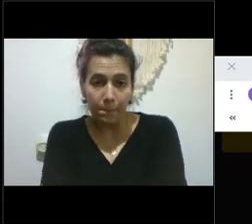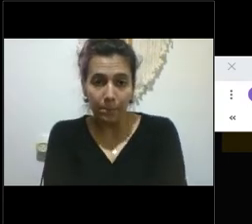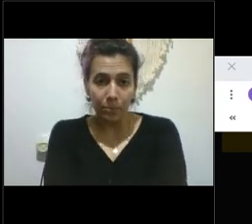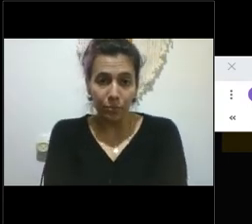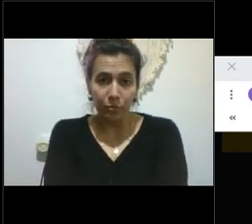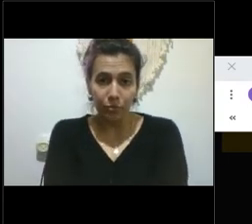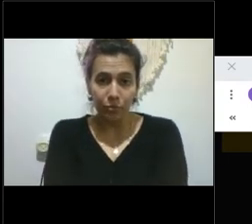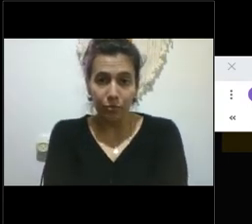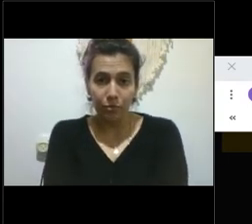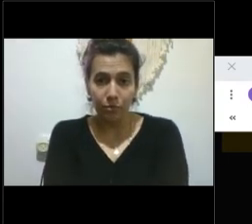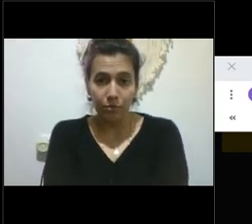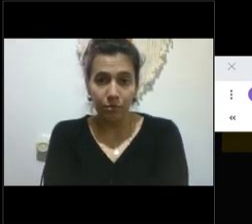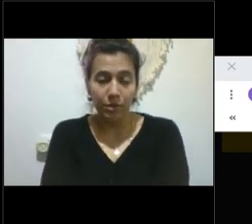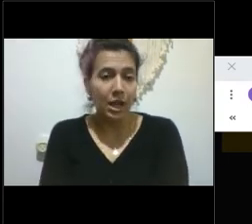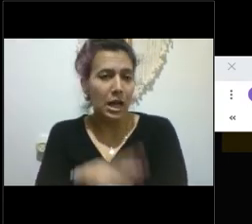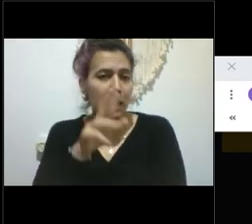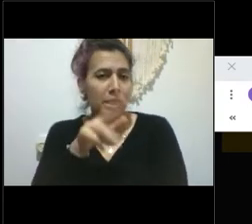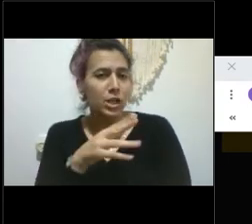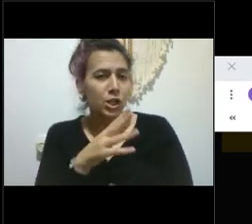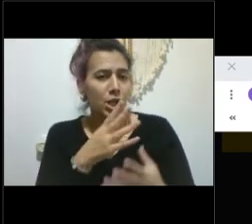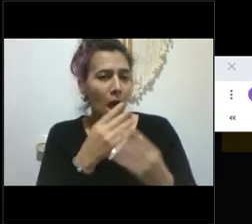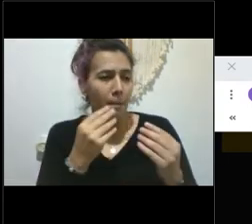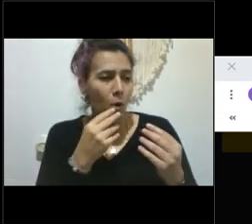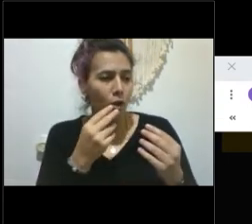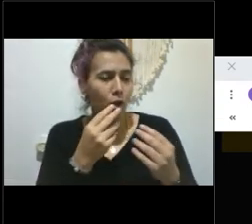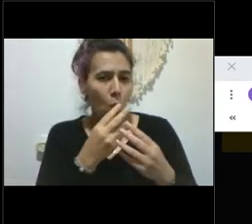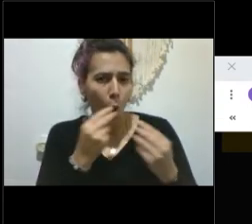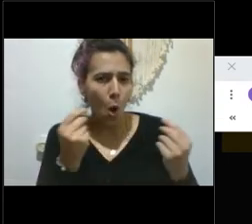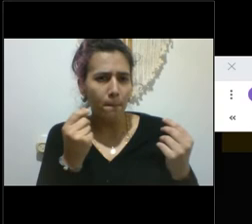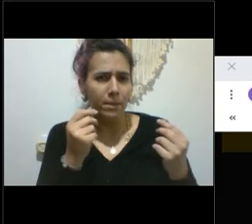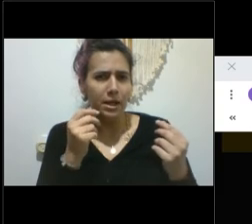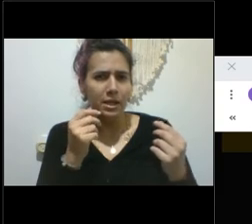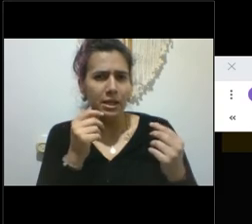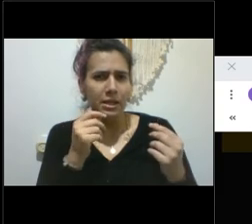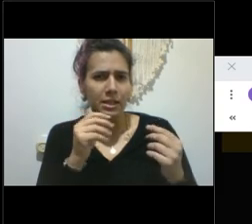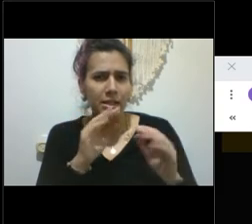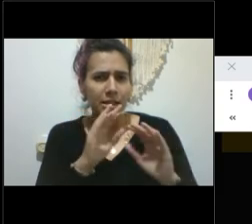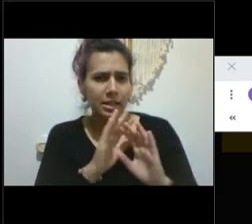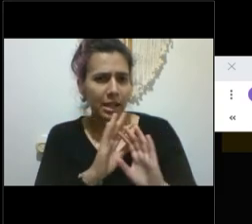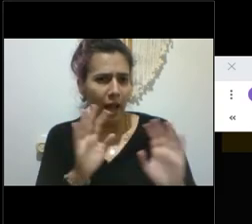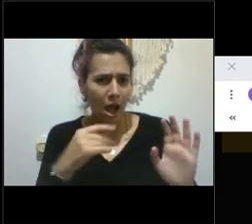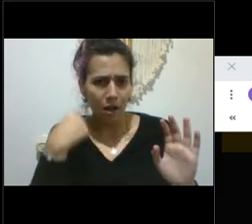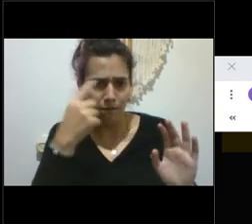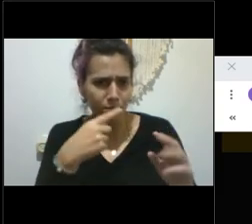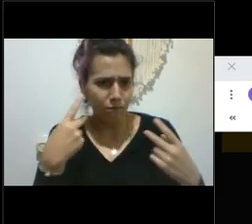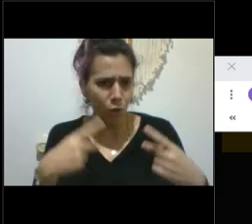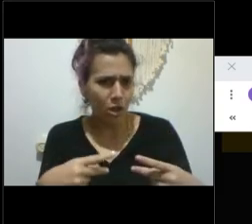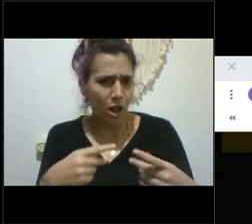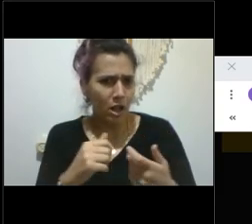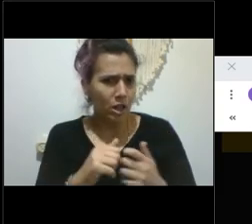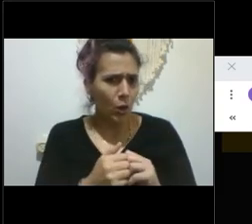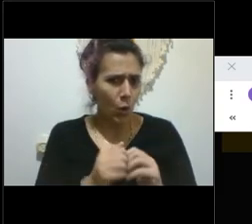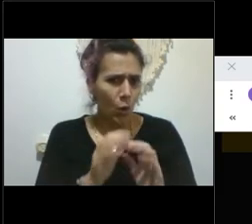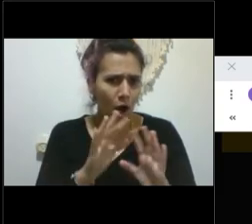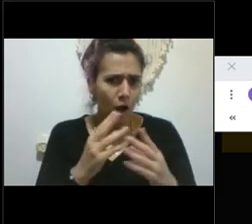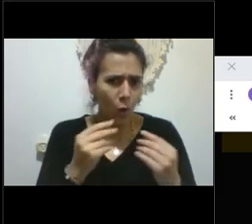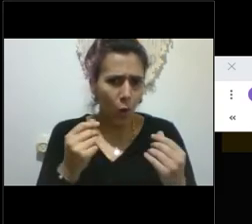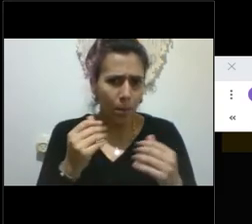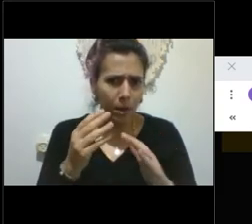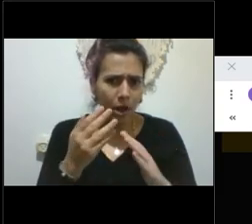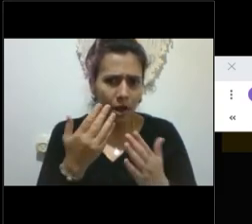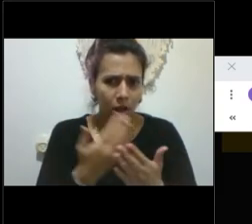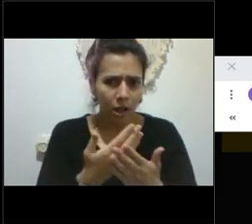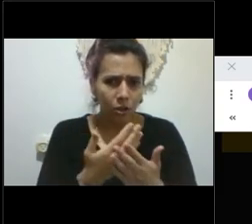יש המון חומר, זה רק פרונטרלי או עם חומר כתוב? אז אני בכל סוף שיעור, כל מה שעברנו עליו אתם